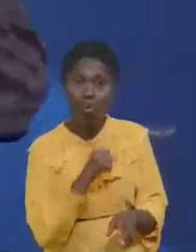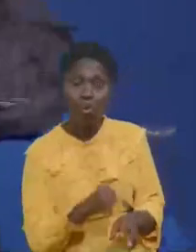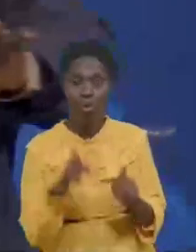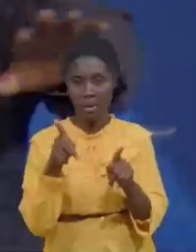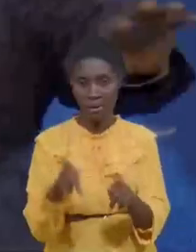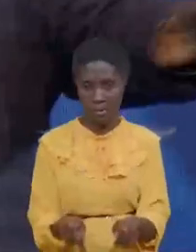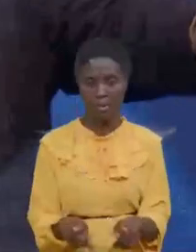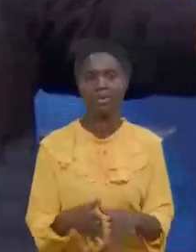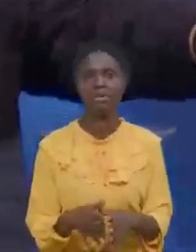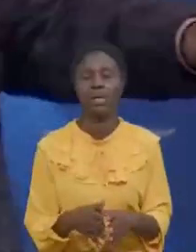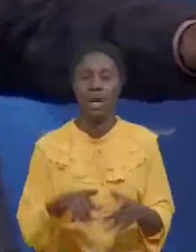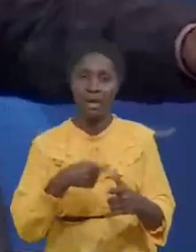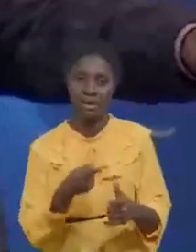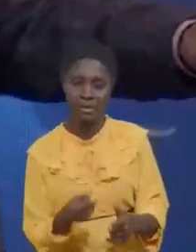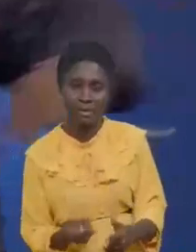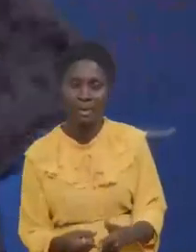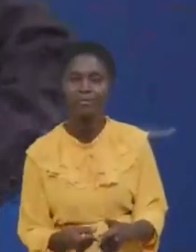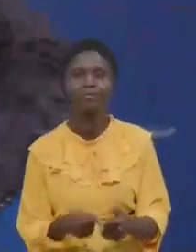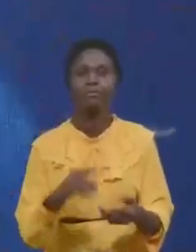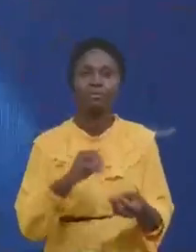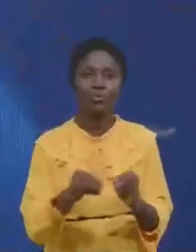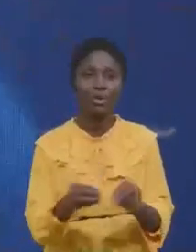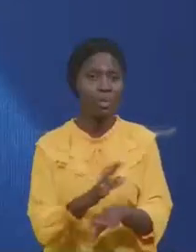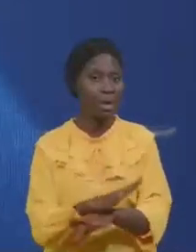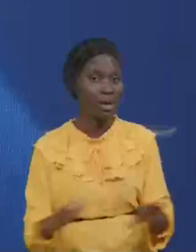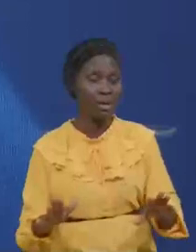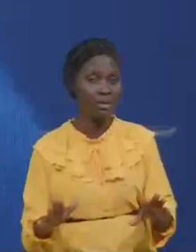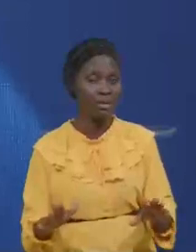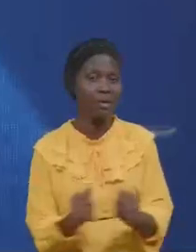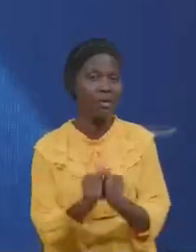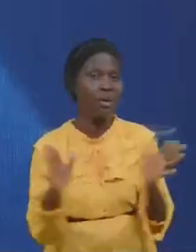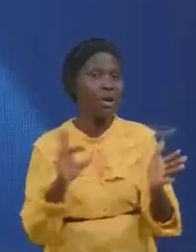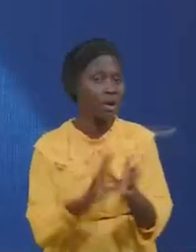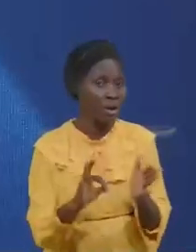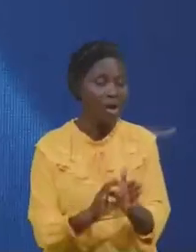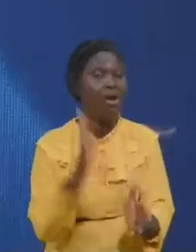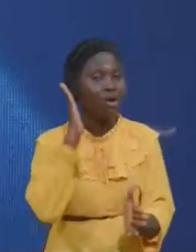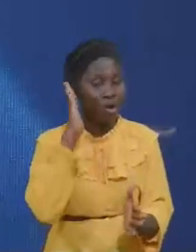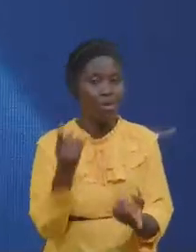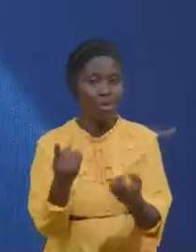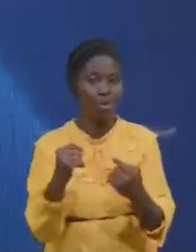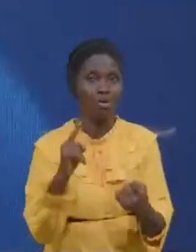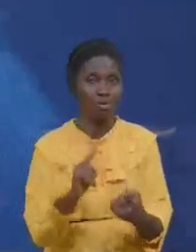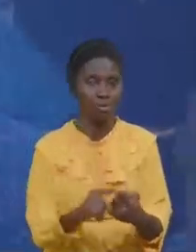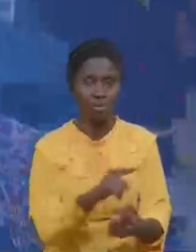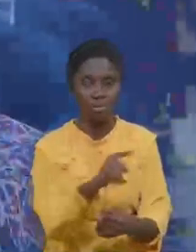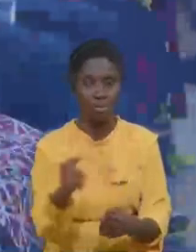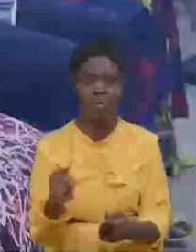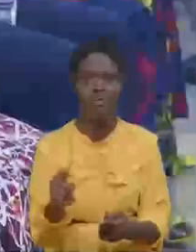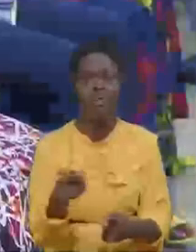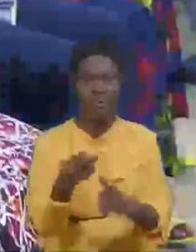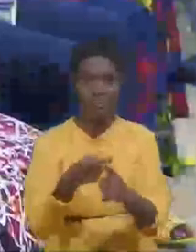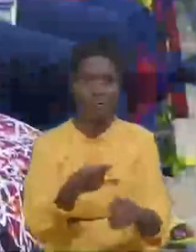Alors, les droits d'aînesse innombrables viendront pour vous dans le